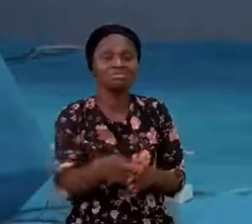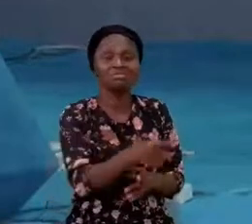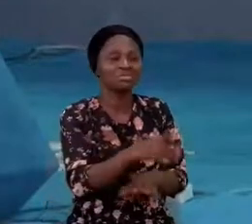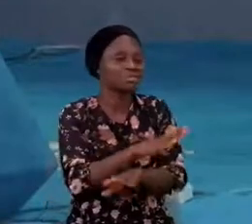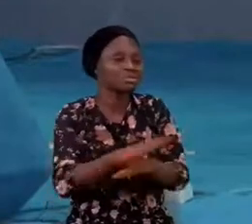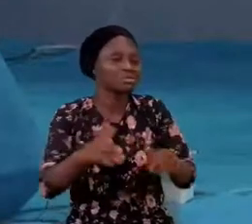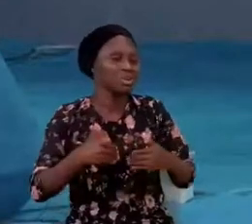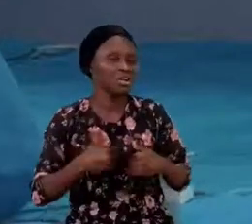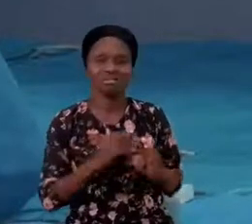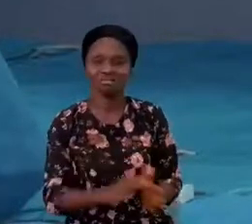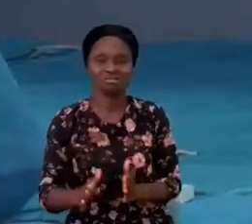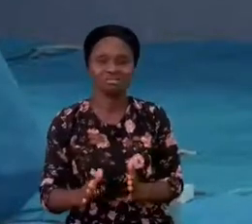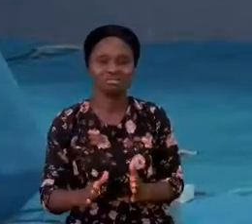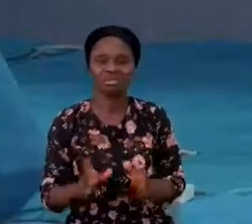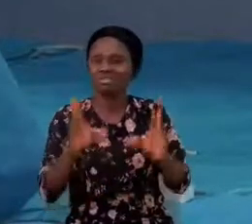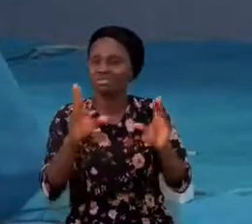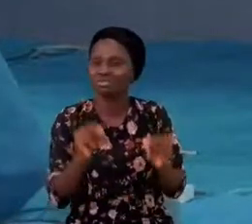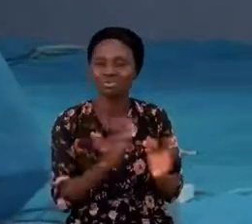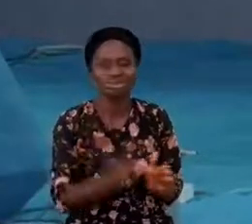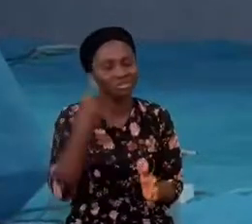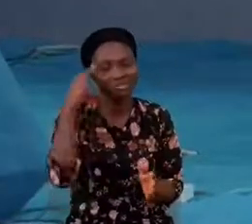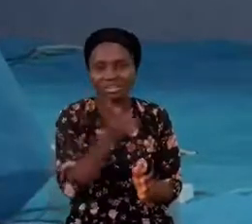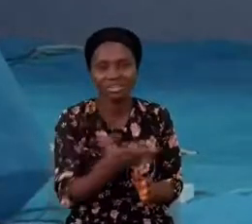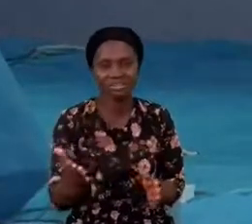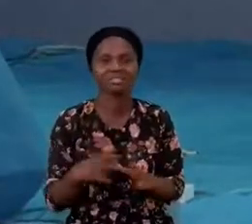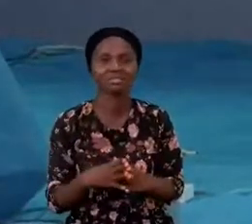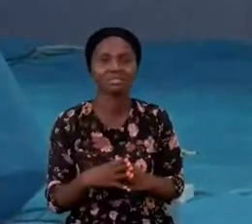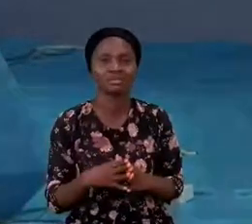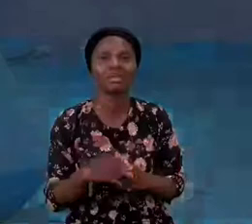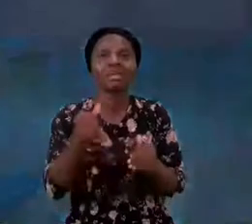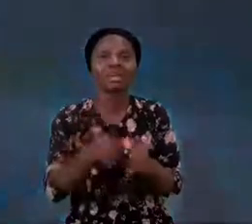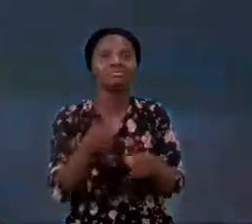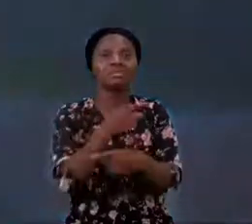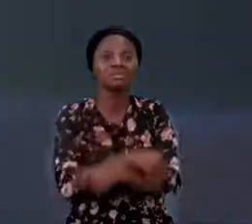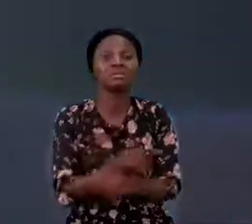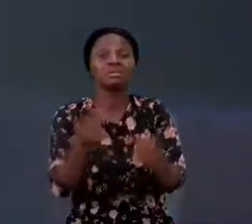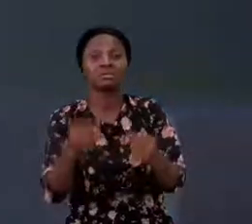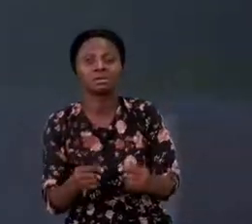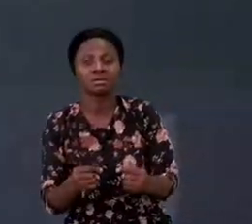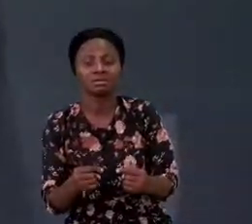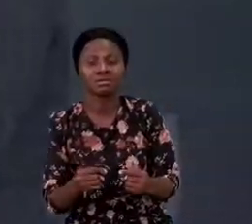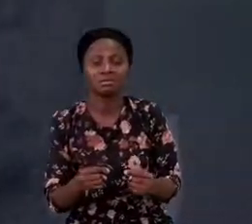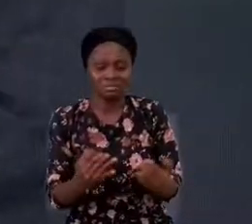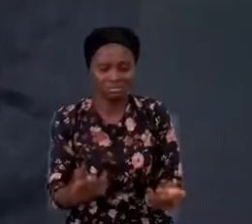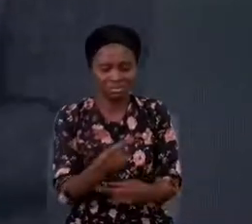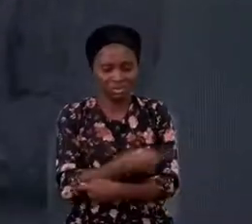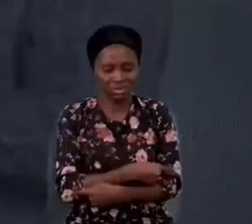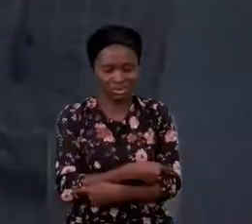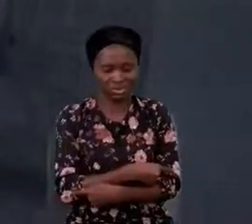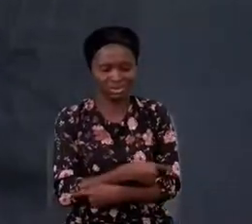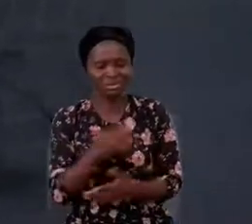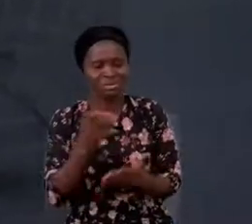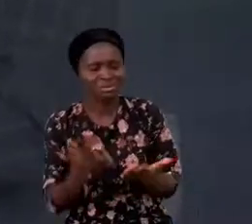là aujourd'hui. Qu'est-ce que je fais aujourd'hui? Qu'est-ce que je vais avoir aujourd'hui? Tu dois te préparer à l'avance. Vous voyez ce programme-là?